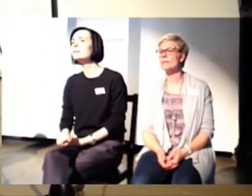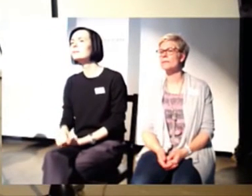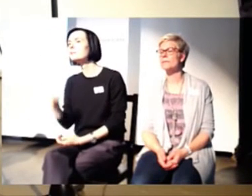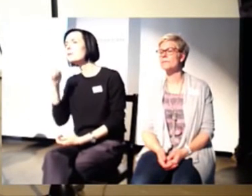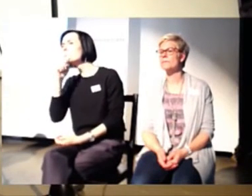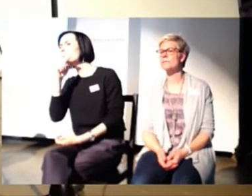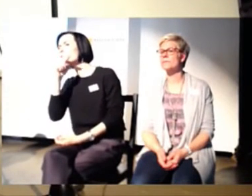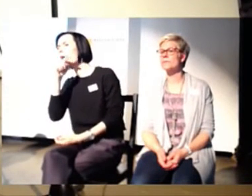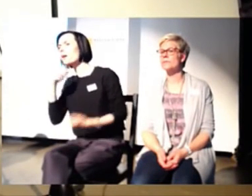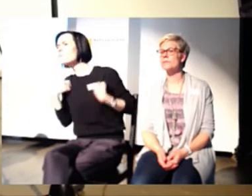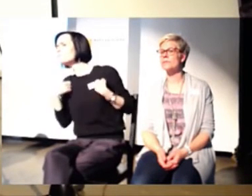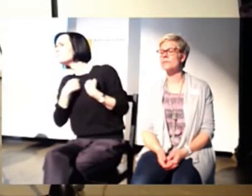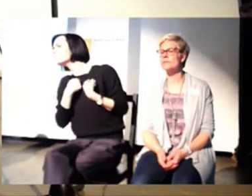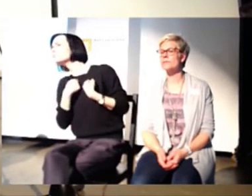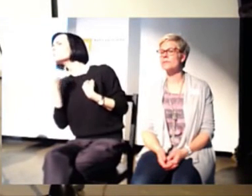punainen joku nuttu päällä.